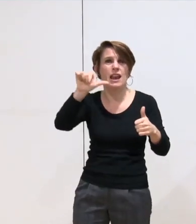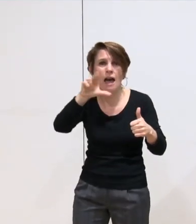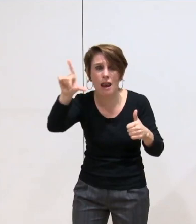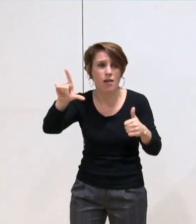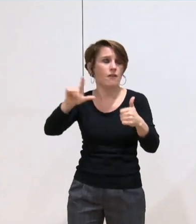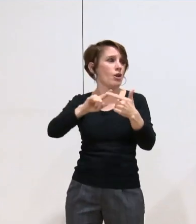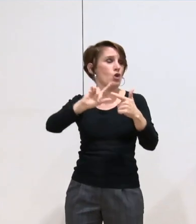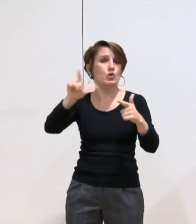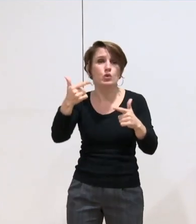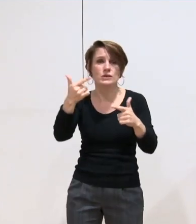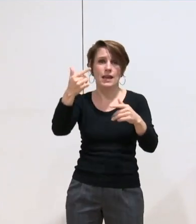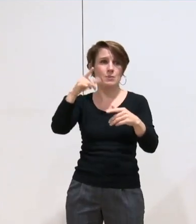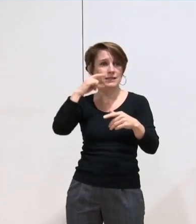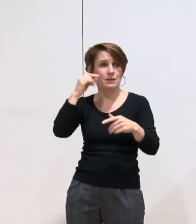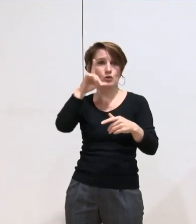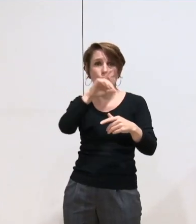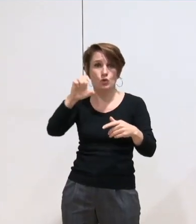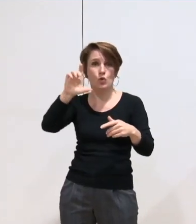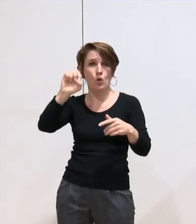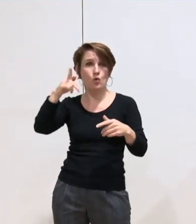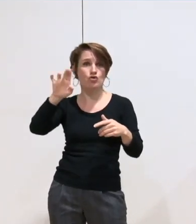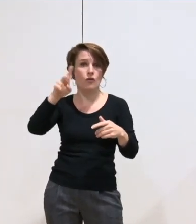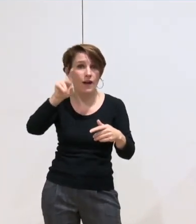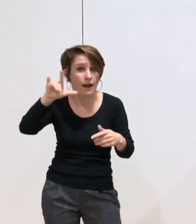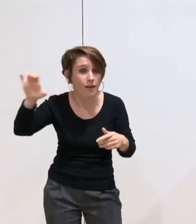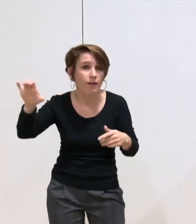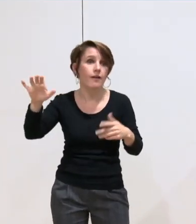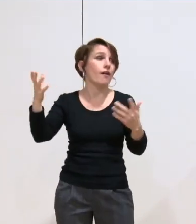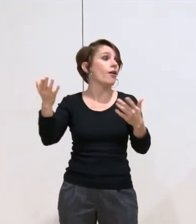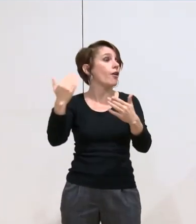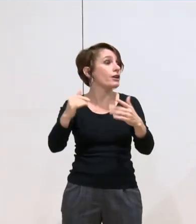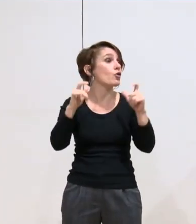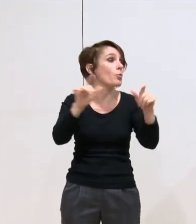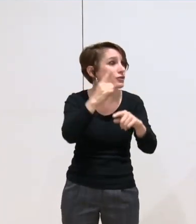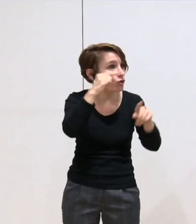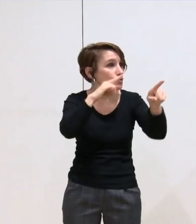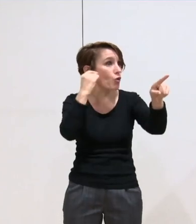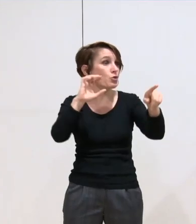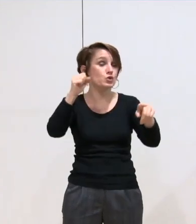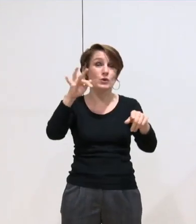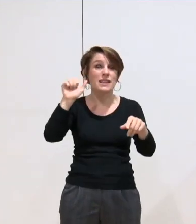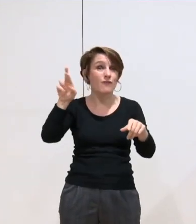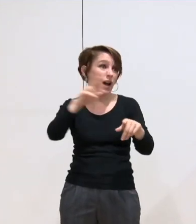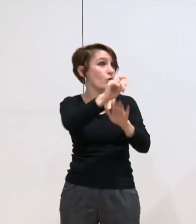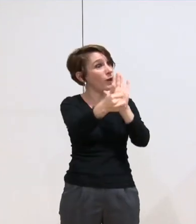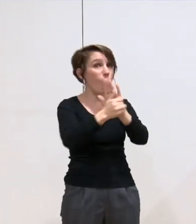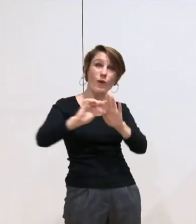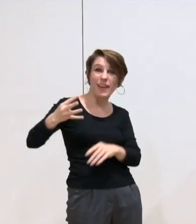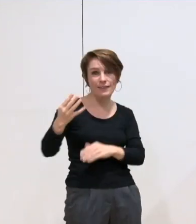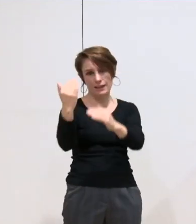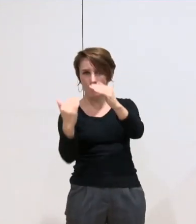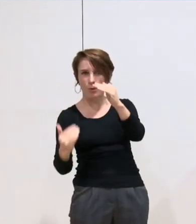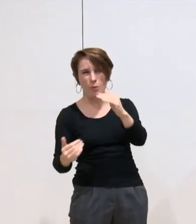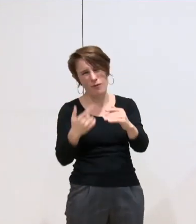du Parti communiste, et pas de chance pour M. Safar, il était que quatrième. Bon, on rentre dans des comptabilités qui me paraissent presque un